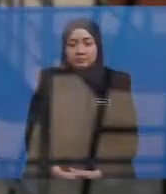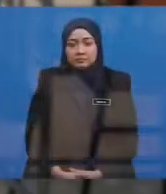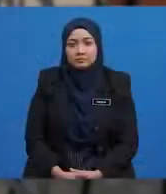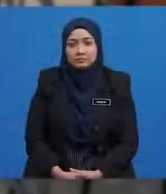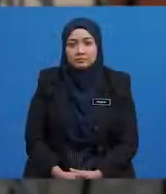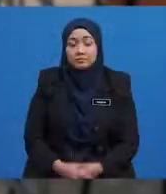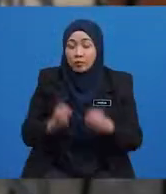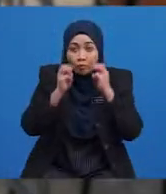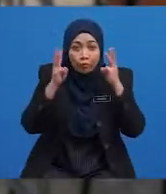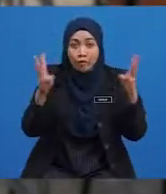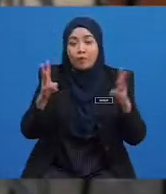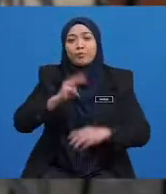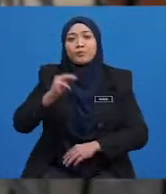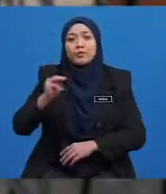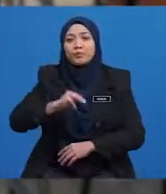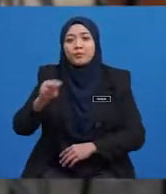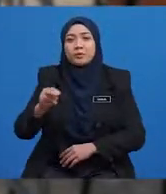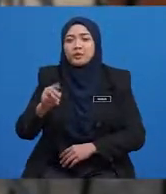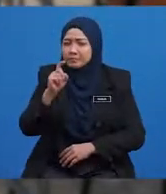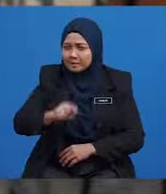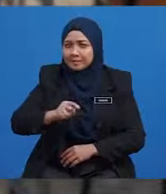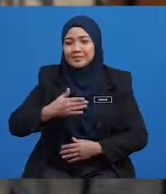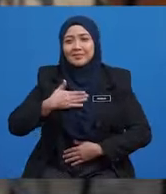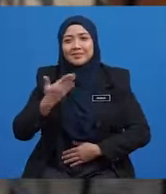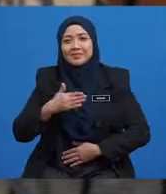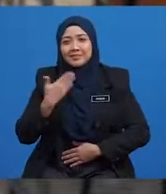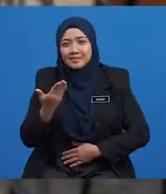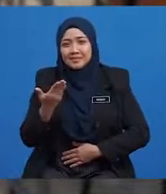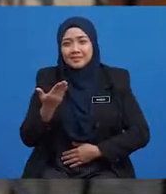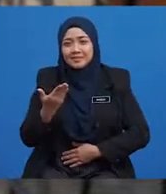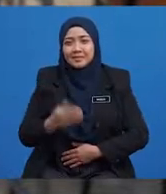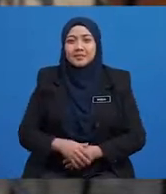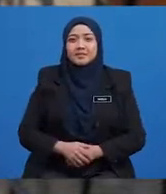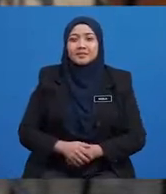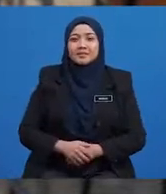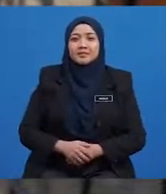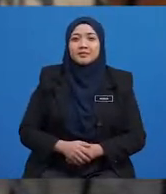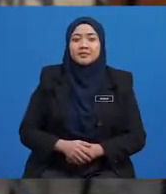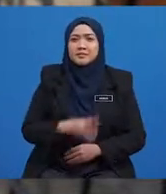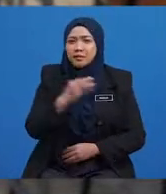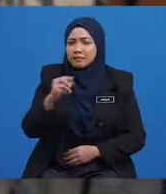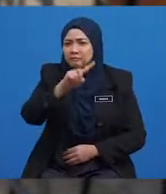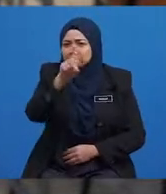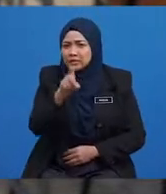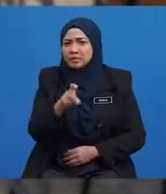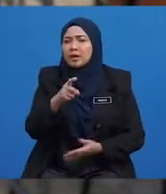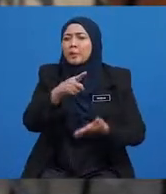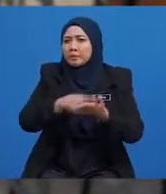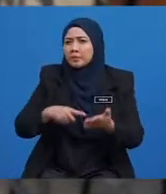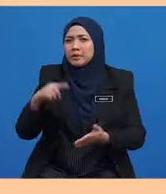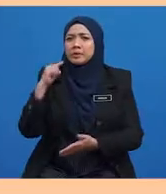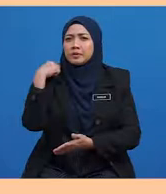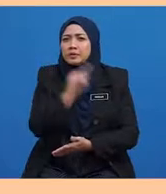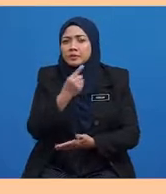Wow, murid-murid, pasti berasa seronok dan tertanya-tanya tentang isi pelajaran pada hari ini.